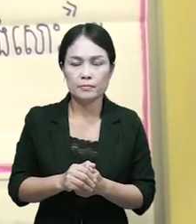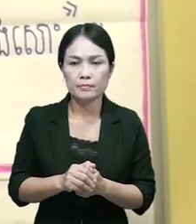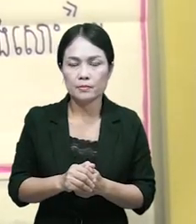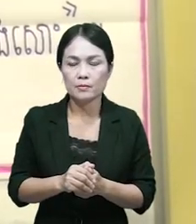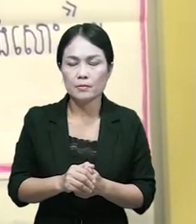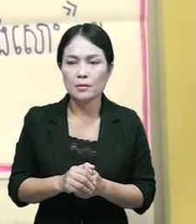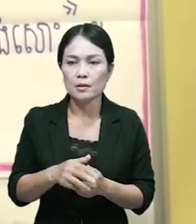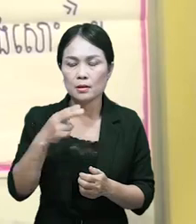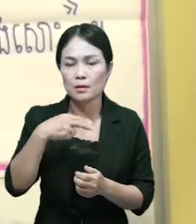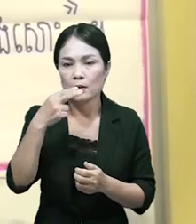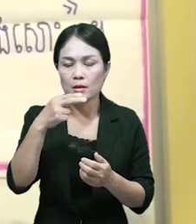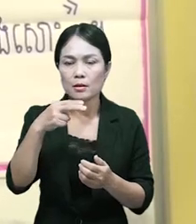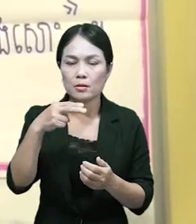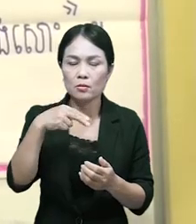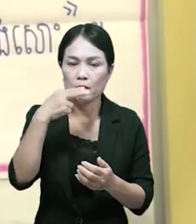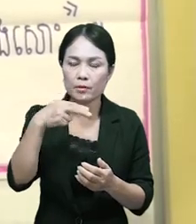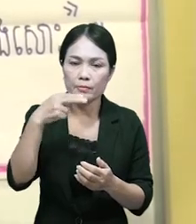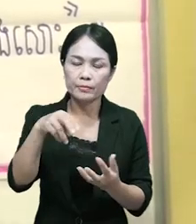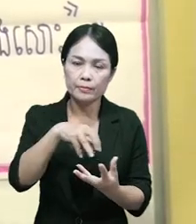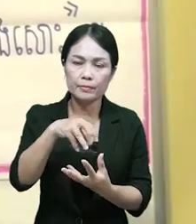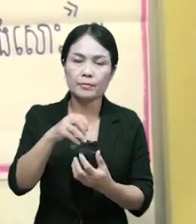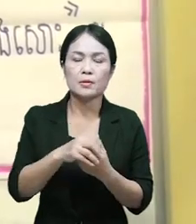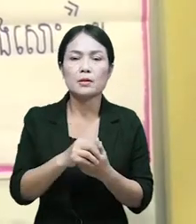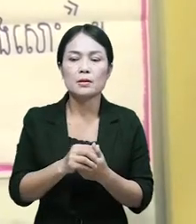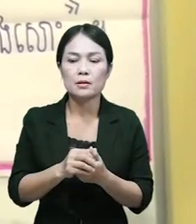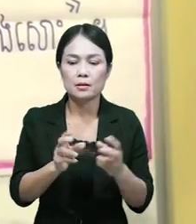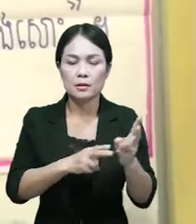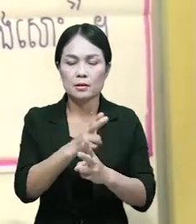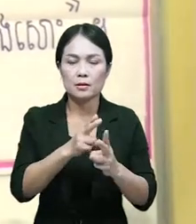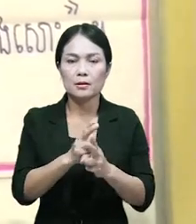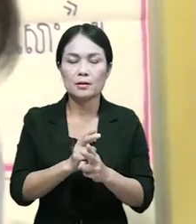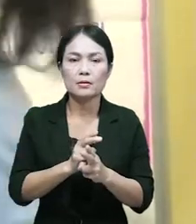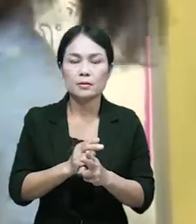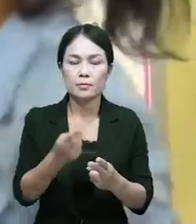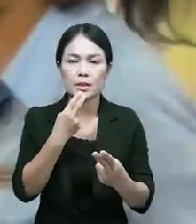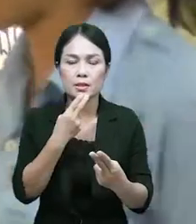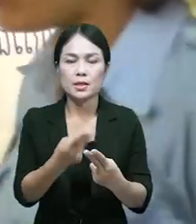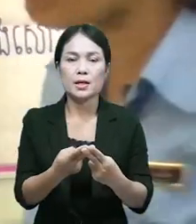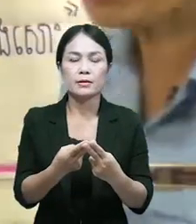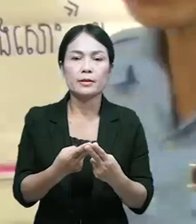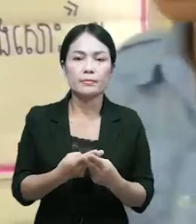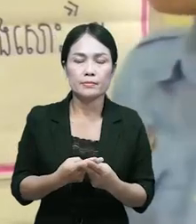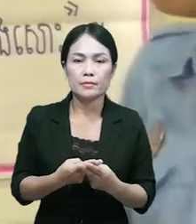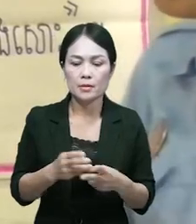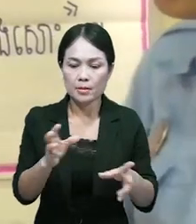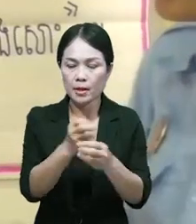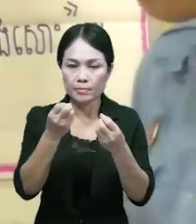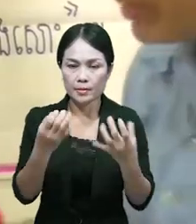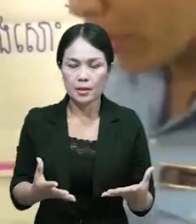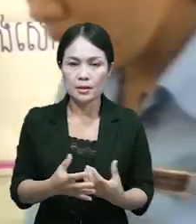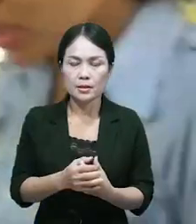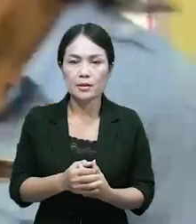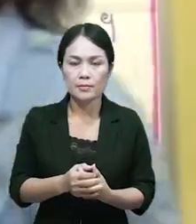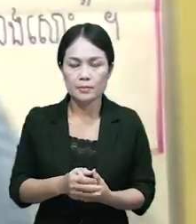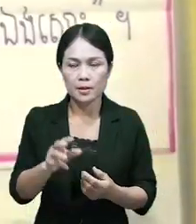ណារៀងកងូបញ្ជាក់លក្ខណៈឲ្យពាក្យឆ្លើយចាបានប៉ុន្មានឯកូនបា